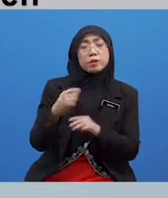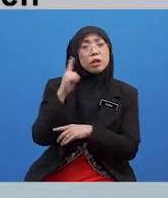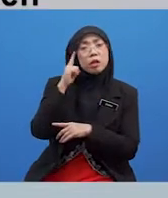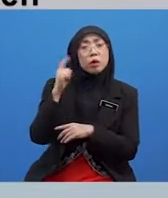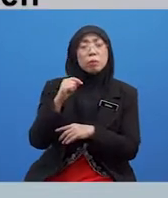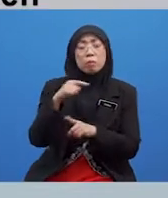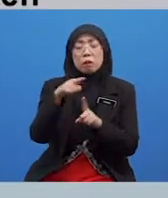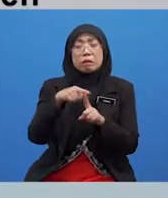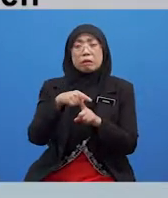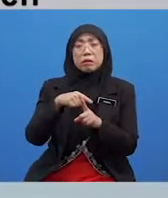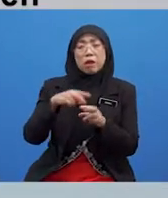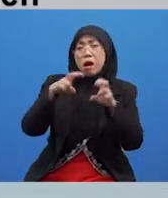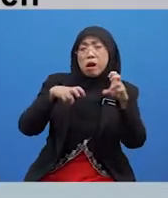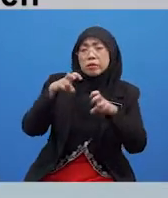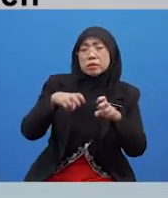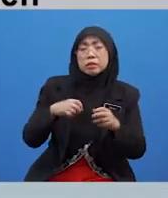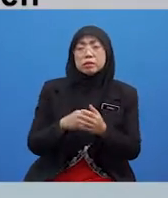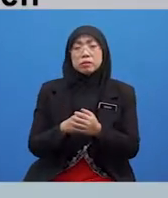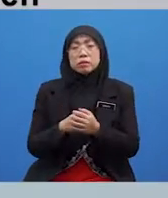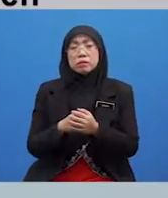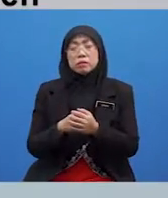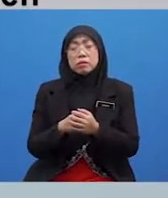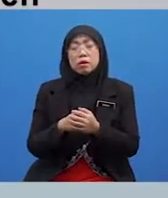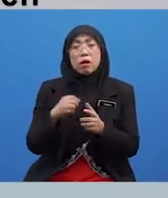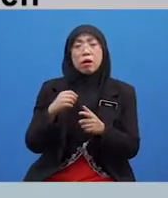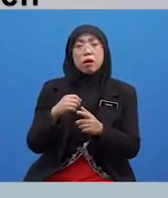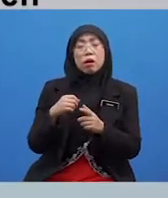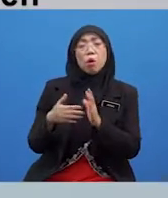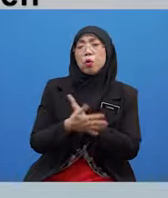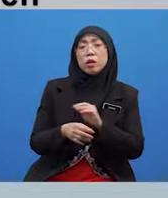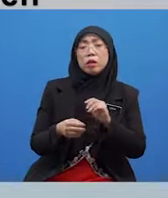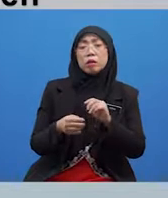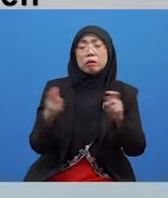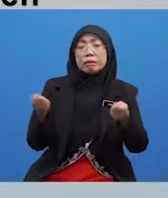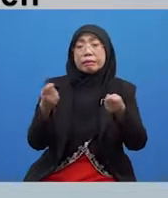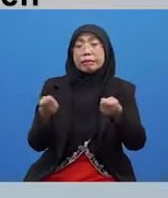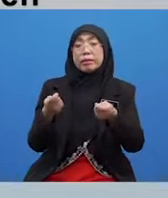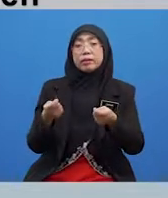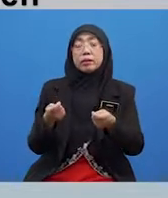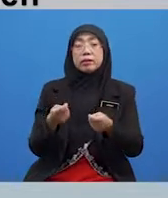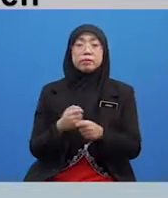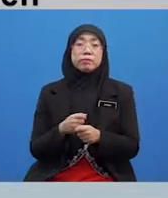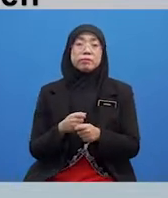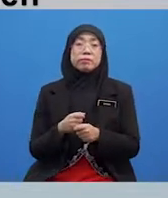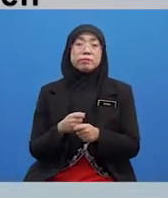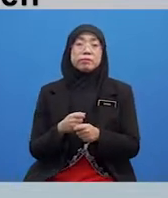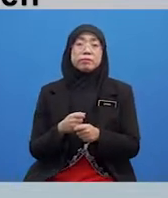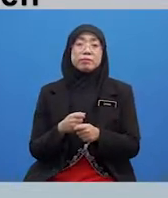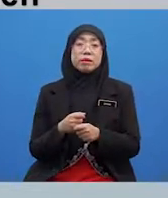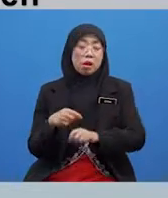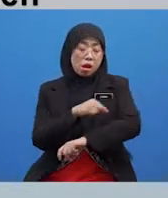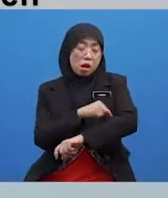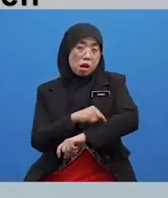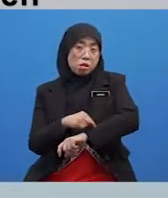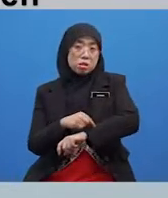Pergerakan anggota tubuh adalah dikawal oleh tindakan refleks. Refleks pada arah